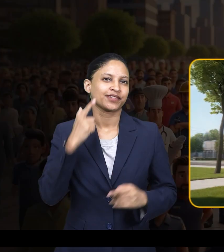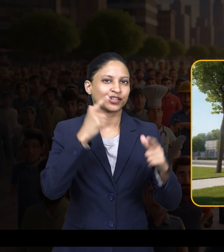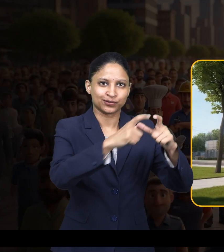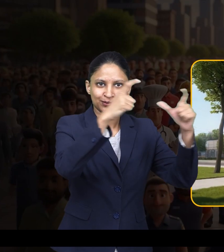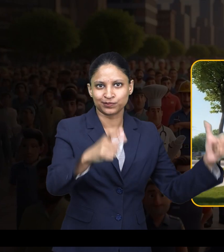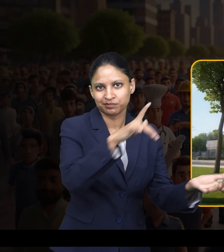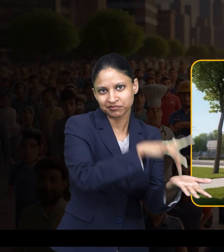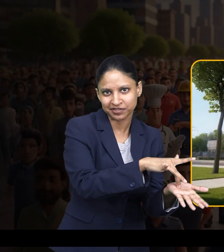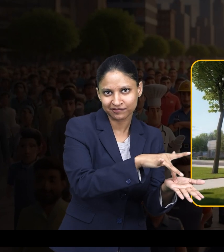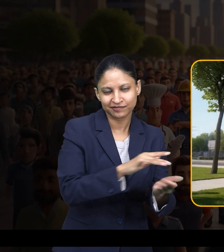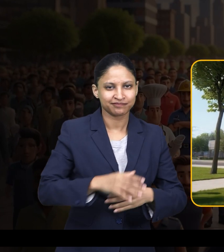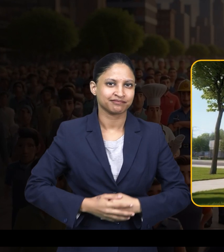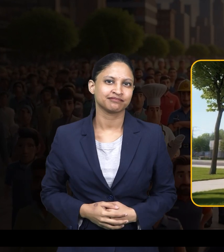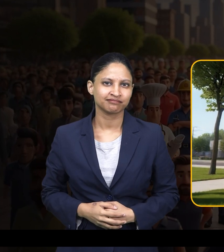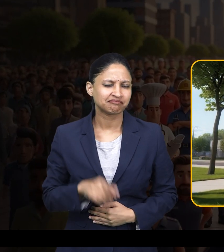संस्था.